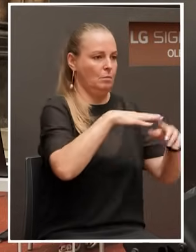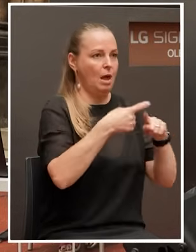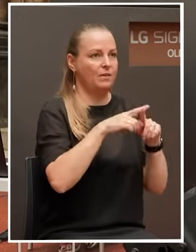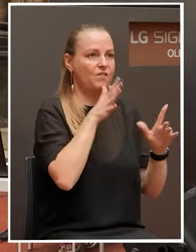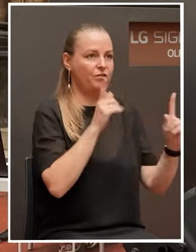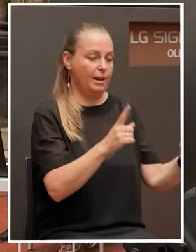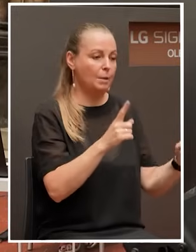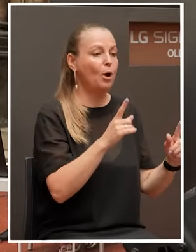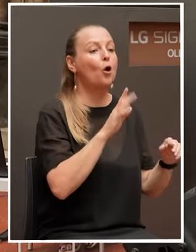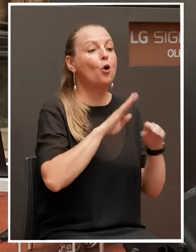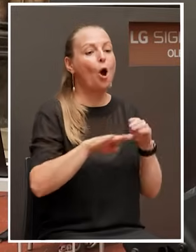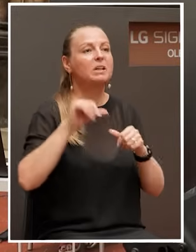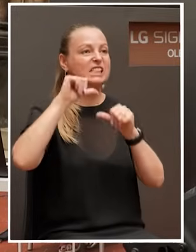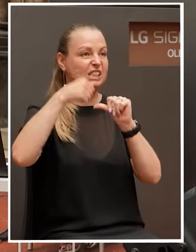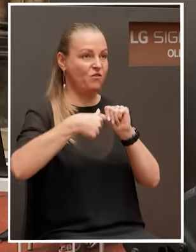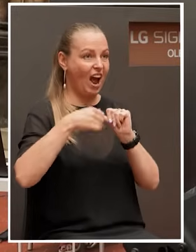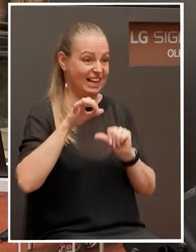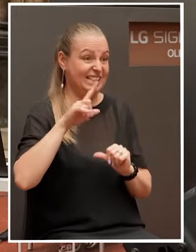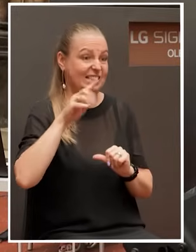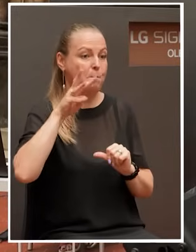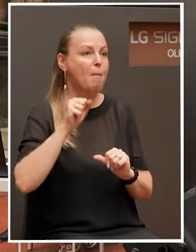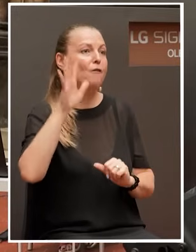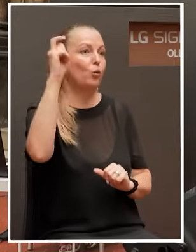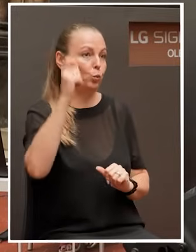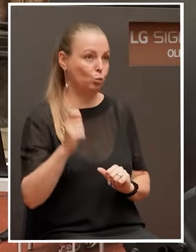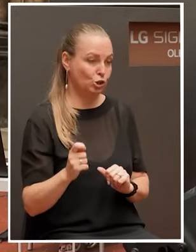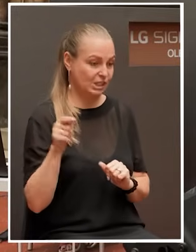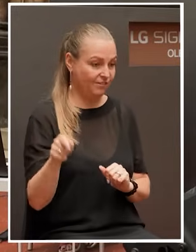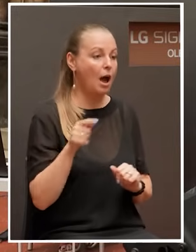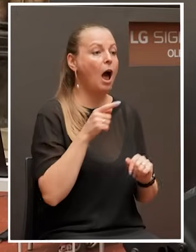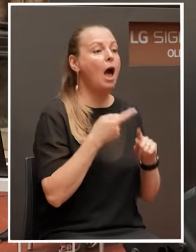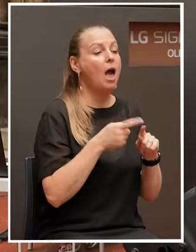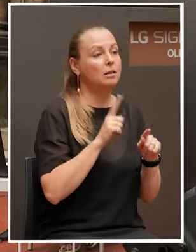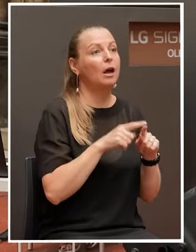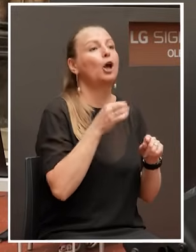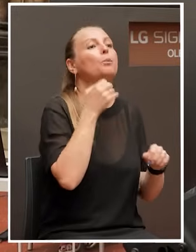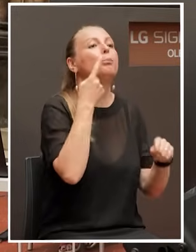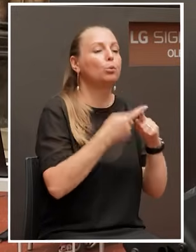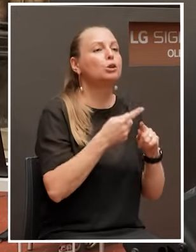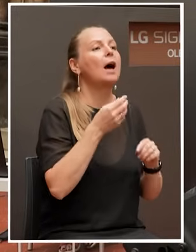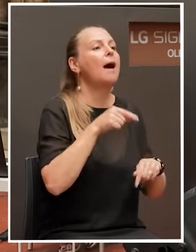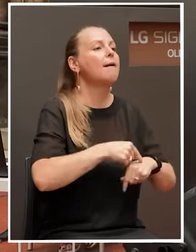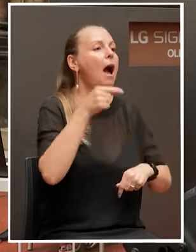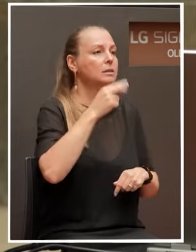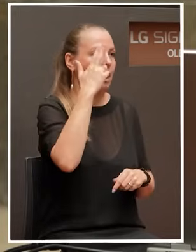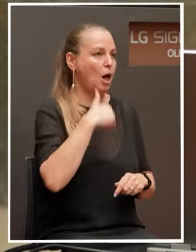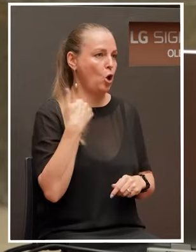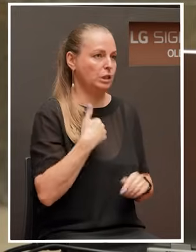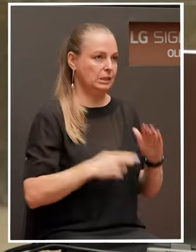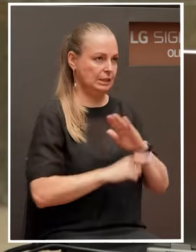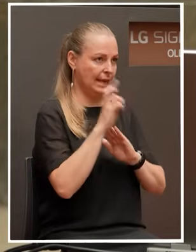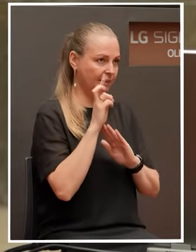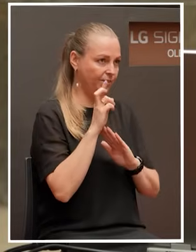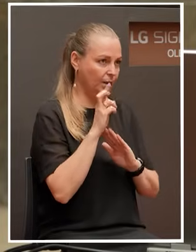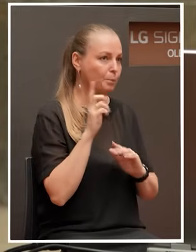помимо символизма справедливо упомянутого Леонел Вентури, это была еще католическая реакция. Поскольку